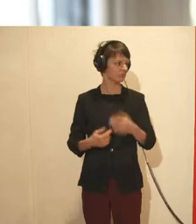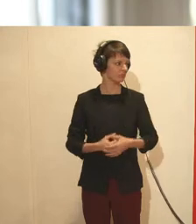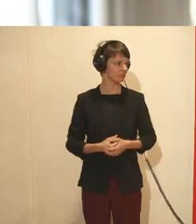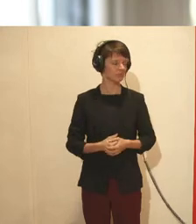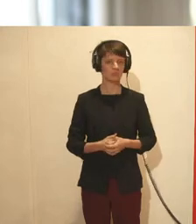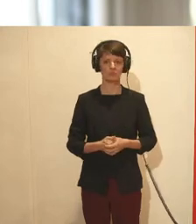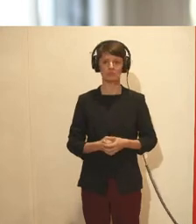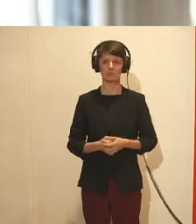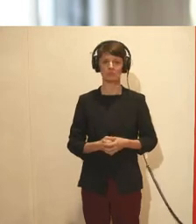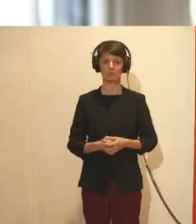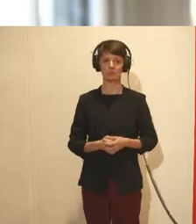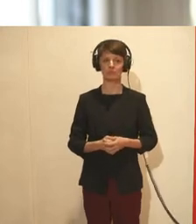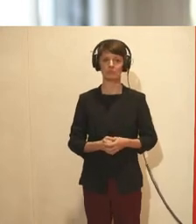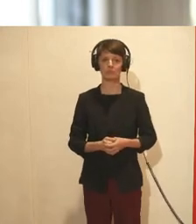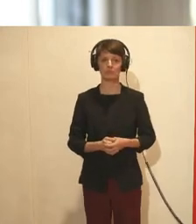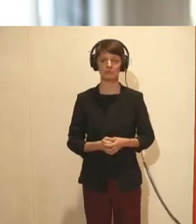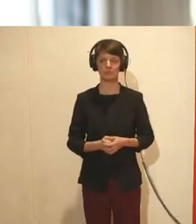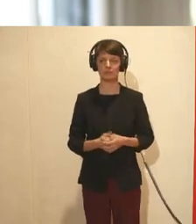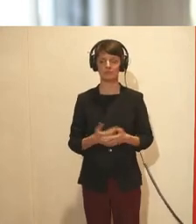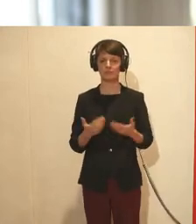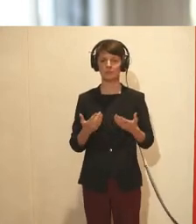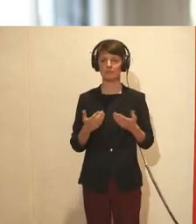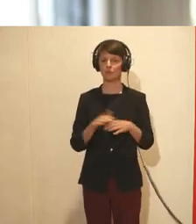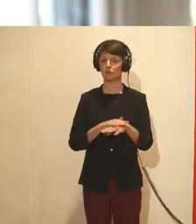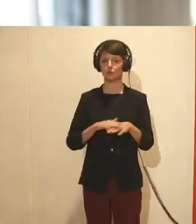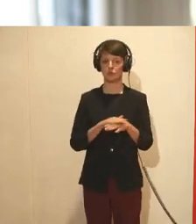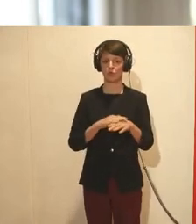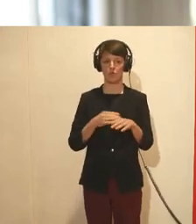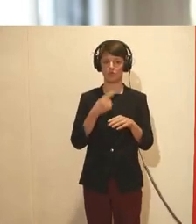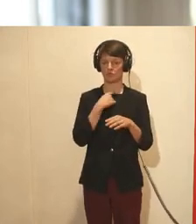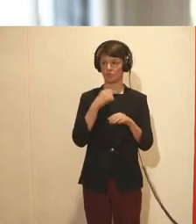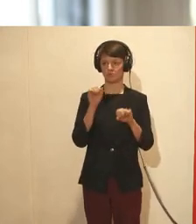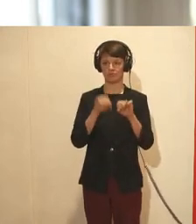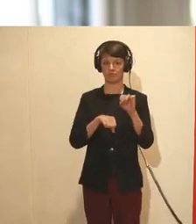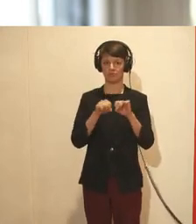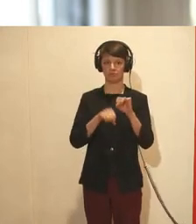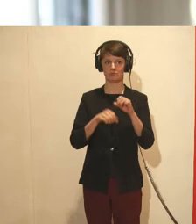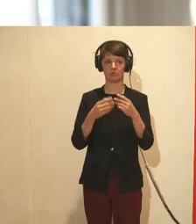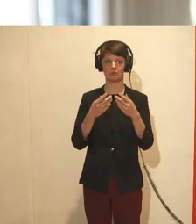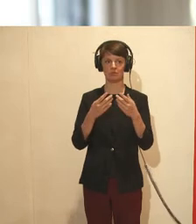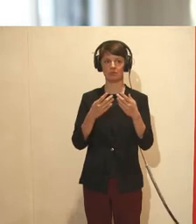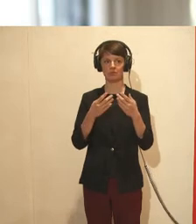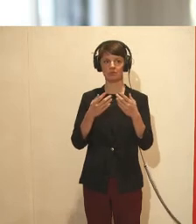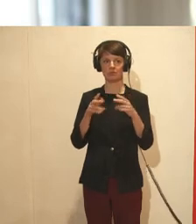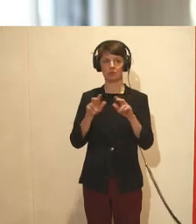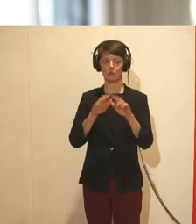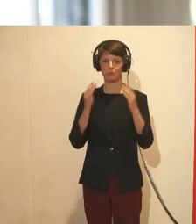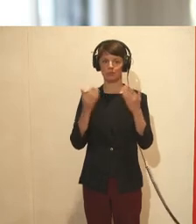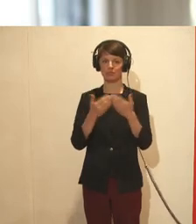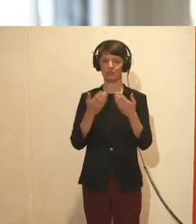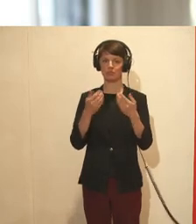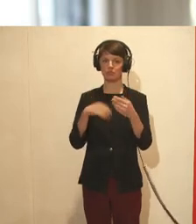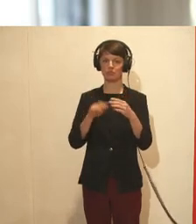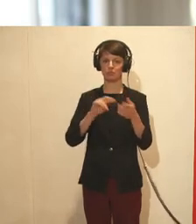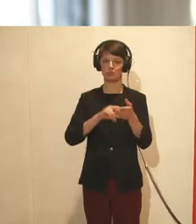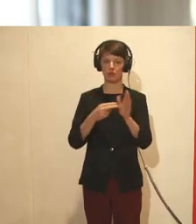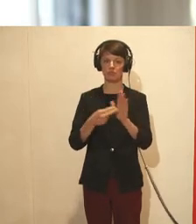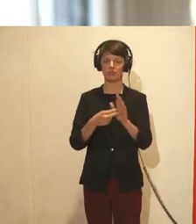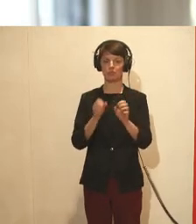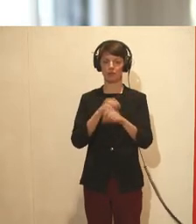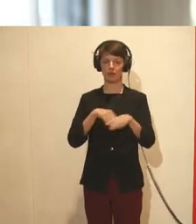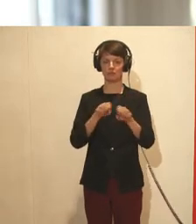er gesagt hat das geht ja um die als grundlage für mobilität und hier